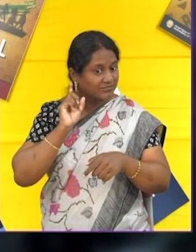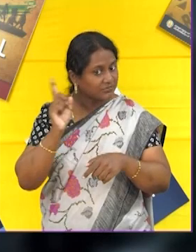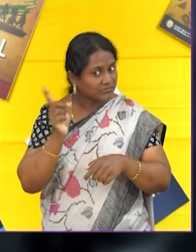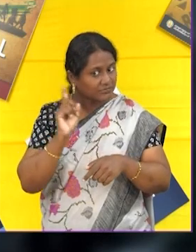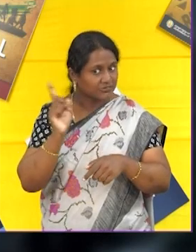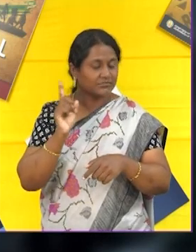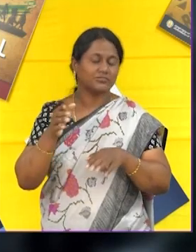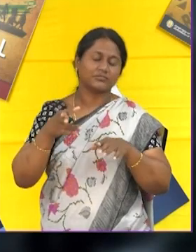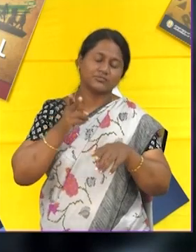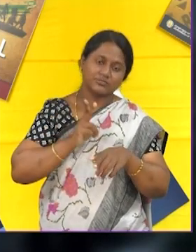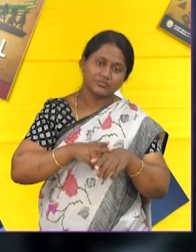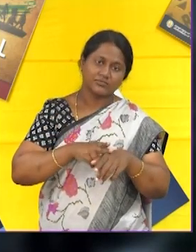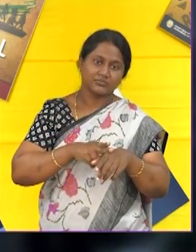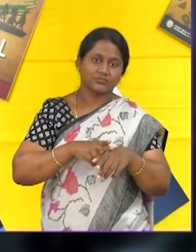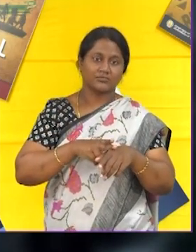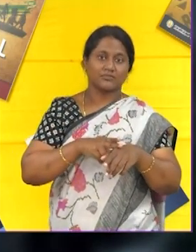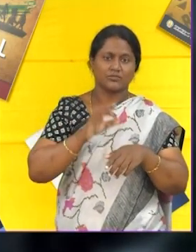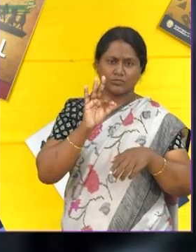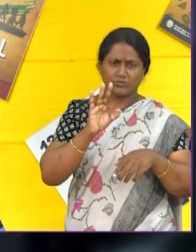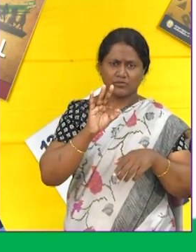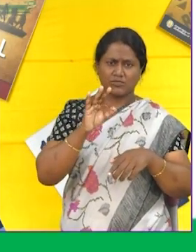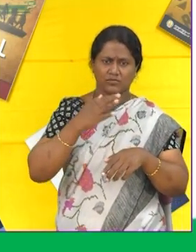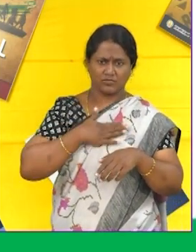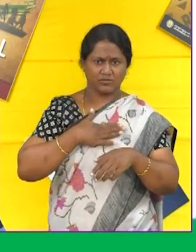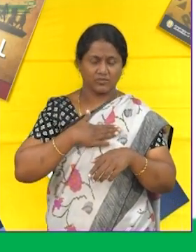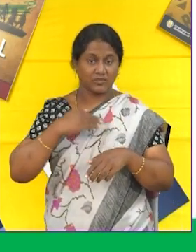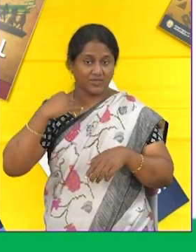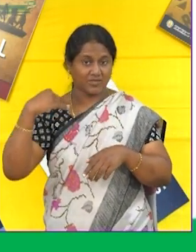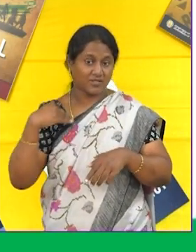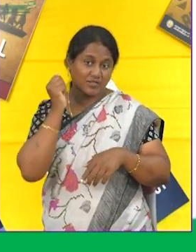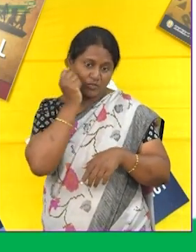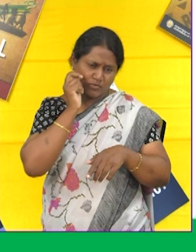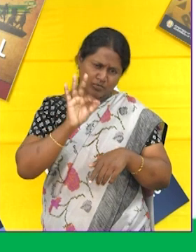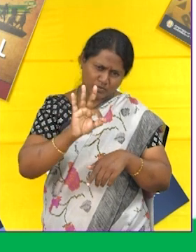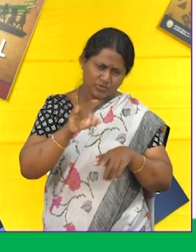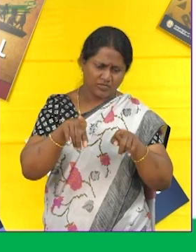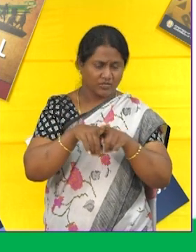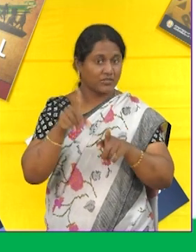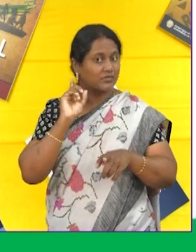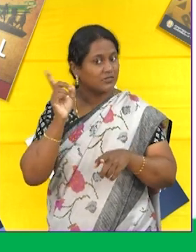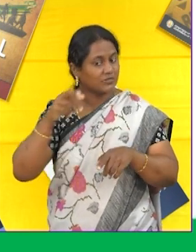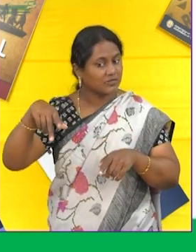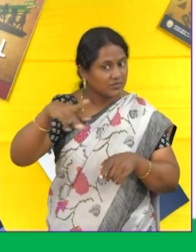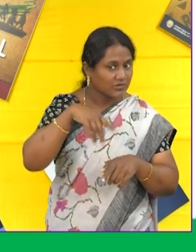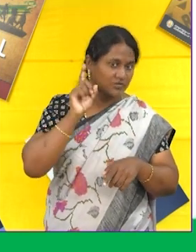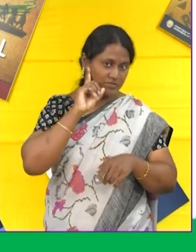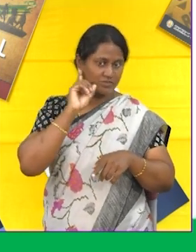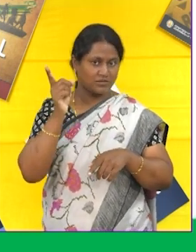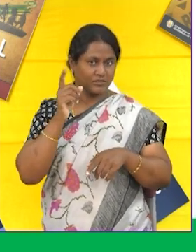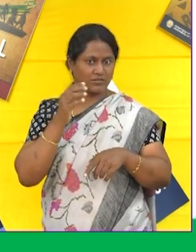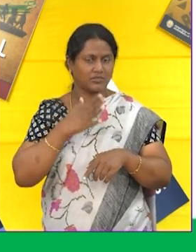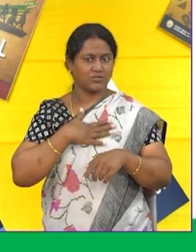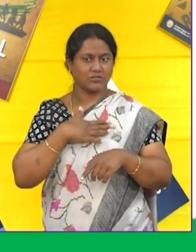என்ன அர்த்தம்? அப்போது அவங்களுக்கும் அந்த சவுண்டு கேட்டிருக்கு. We just looked at her. நாங்கள் அப்படியே அவங்கள பார்த்தோம்.